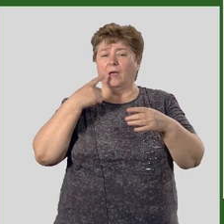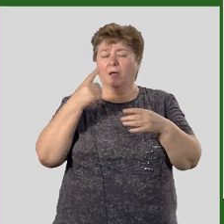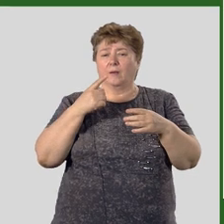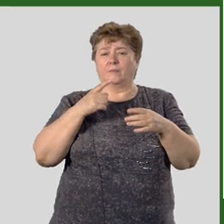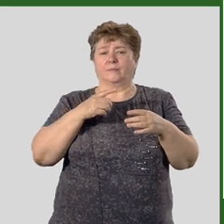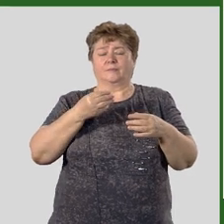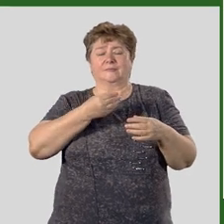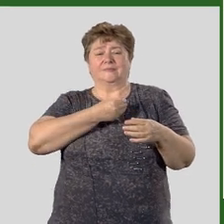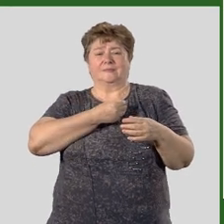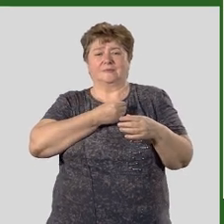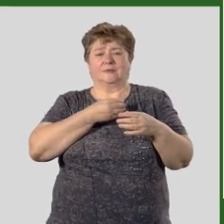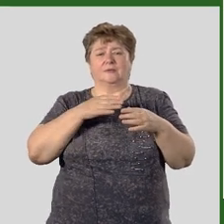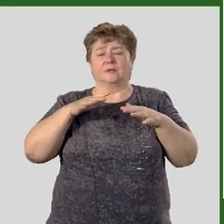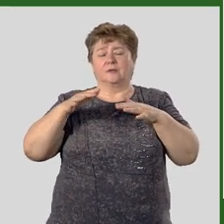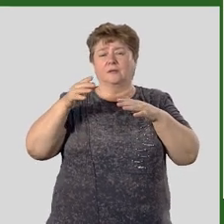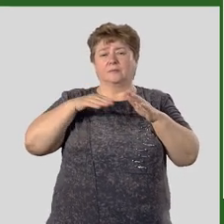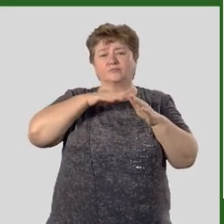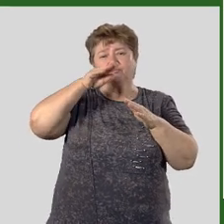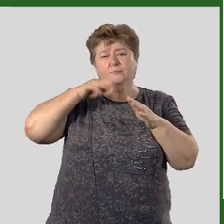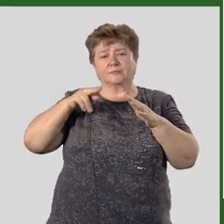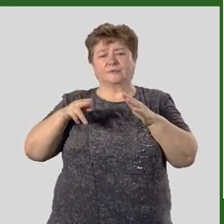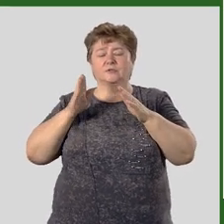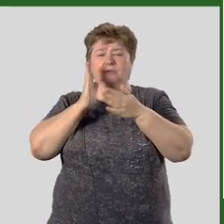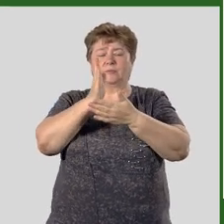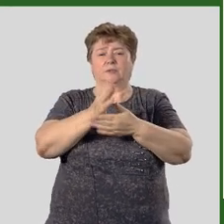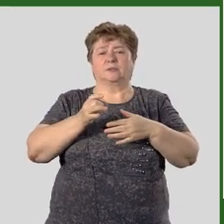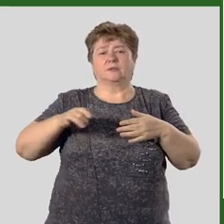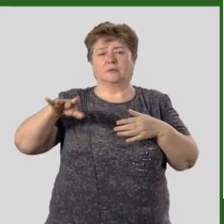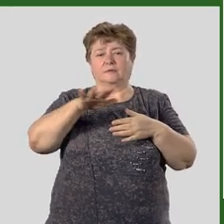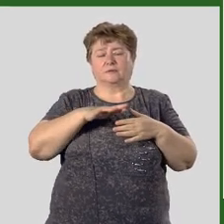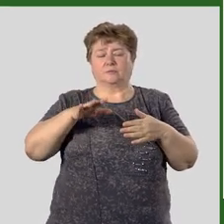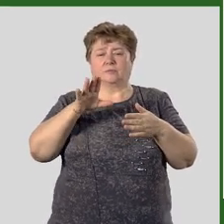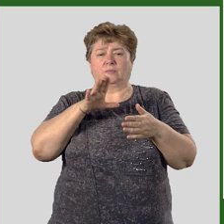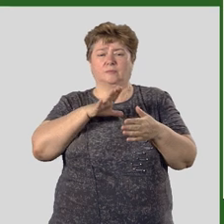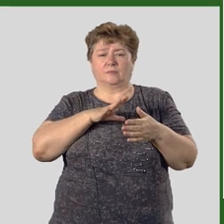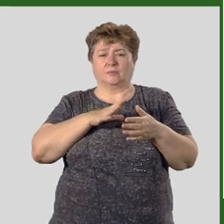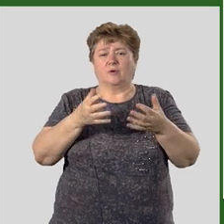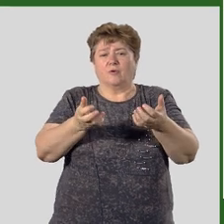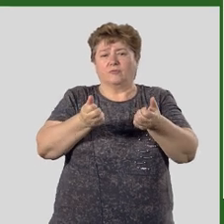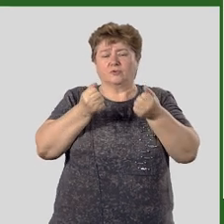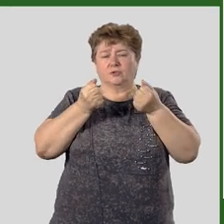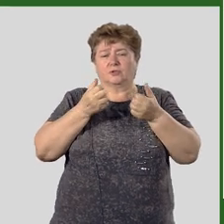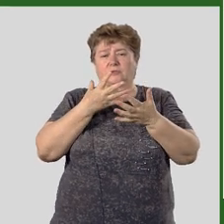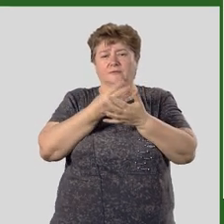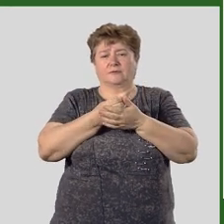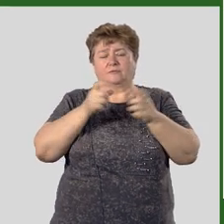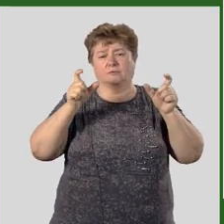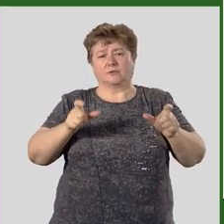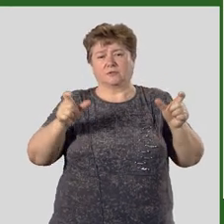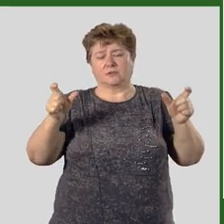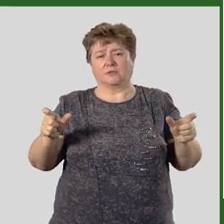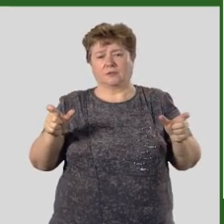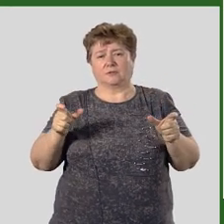Первоначальная задача социально-демографической политики в республике состоит в удержании своего